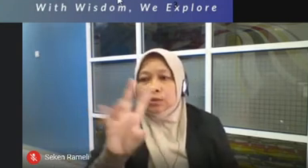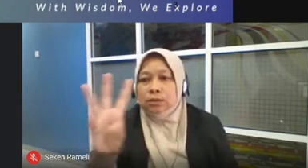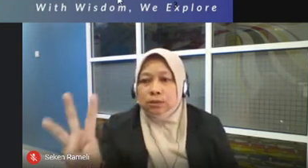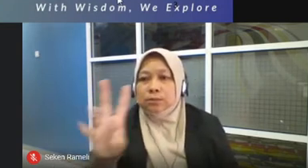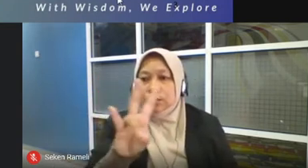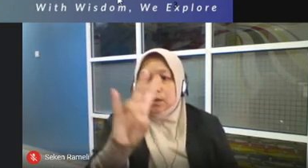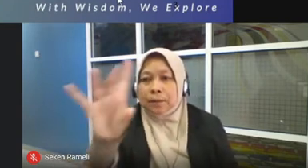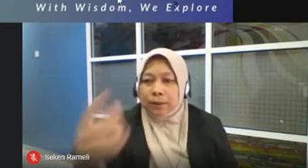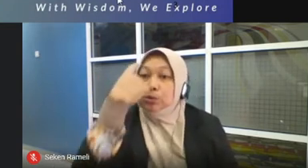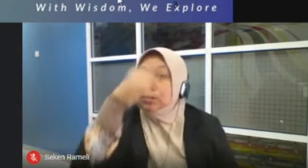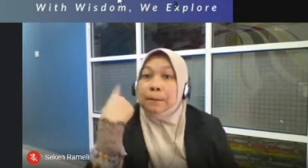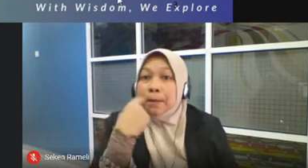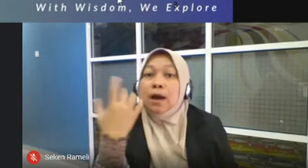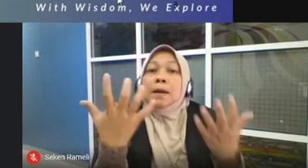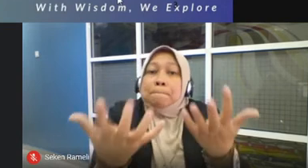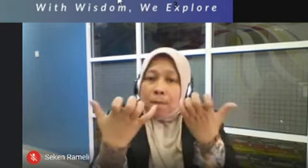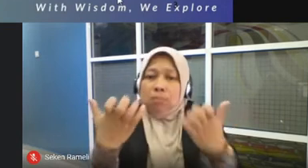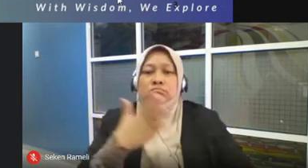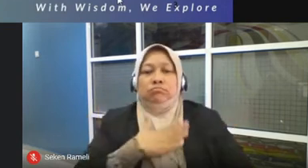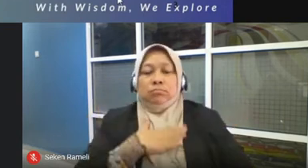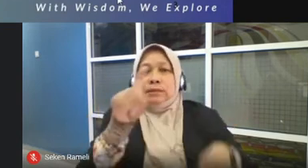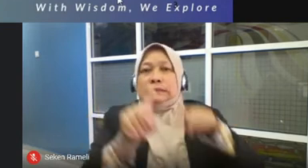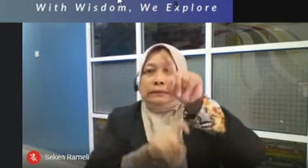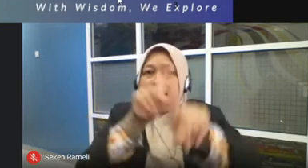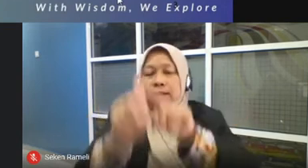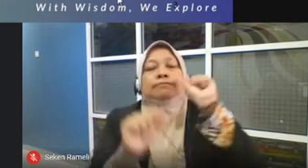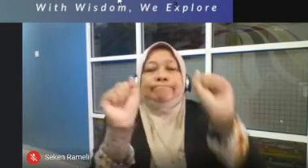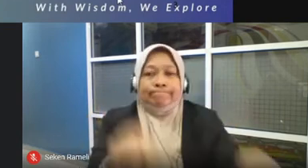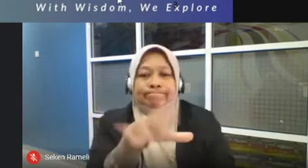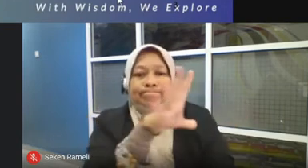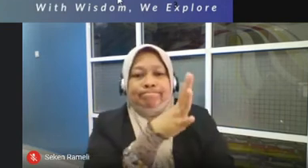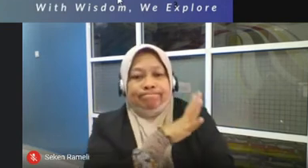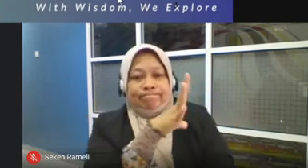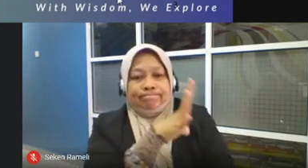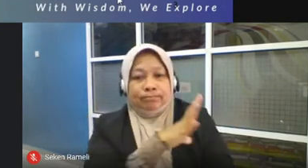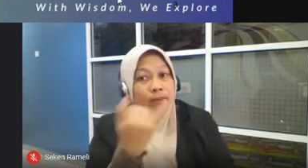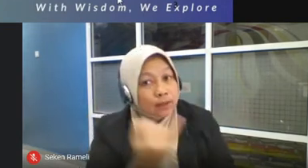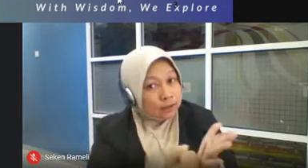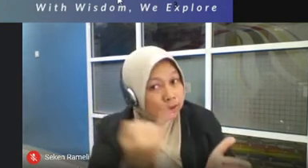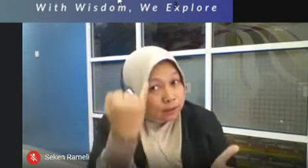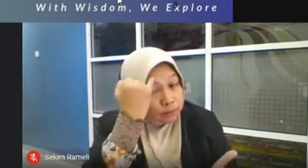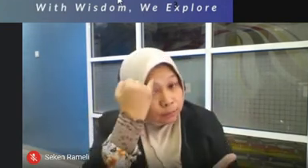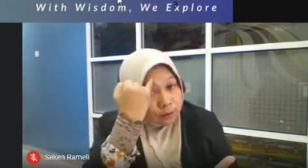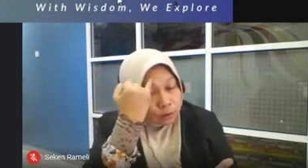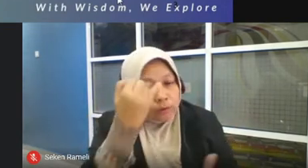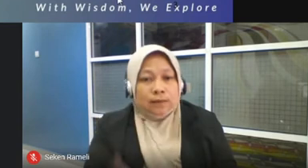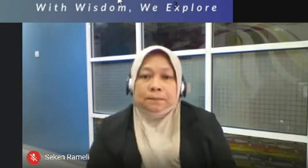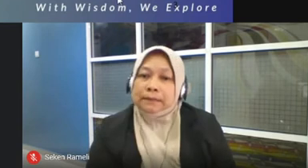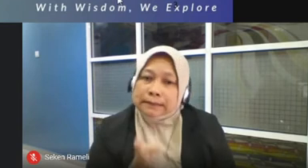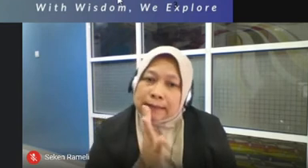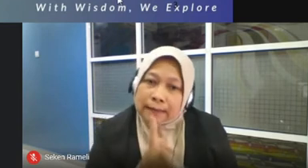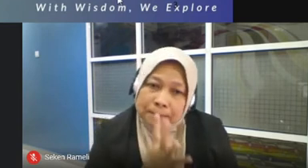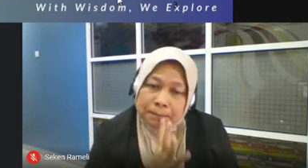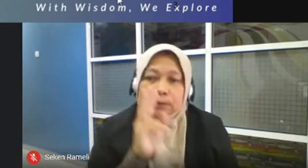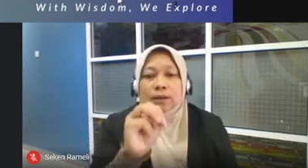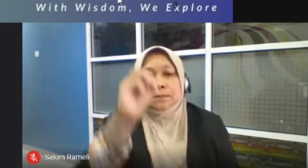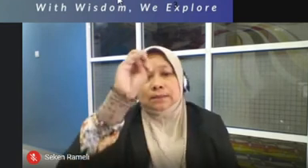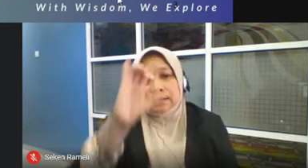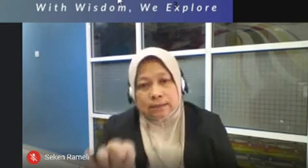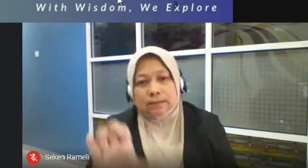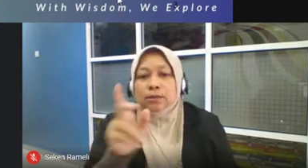0176537678 untuk sesiapa yang sudi nak bertanya apa-apa jua ilmu tentang public speaking, tentang pengacaraan majlis,